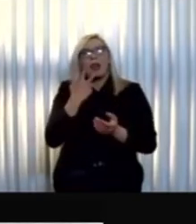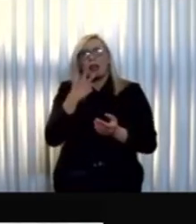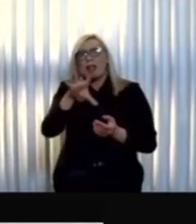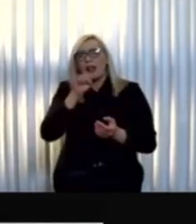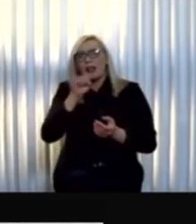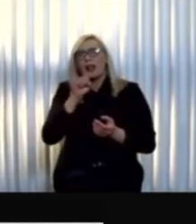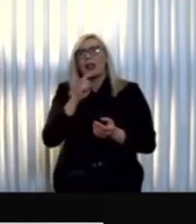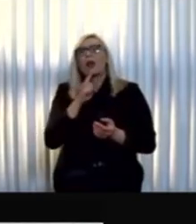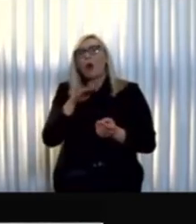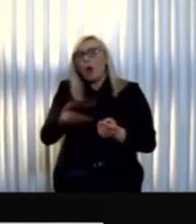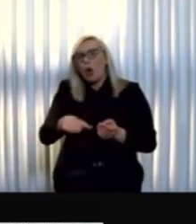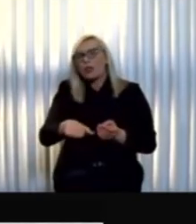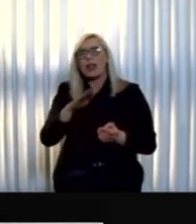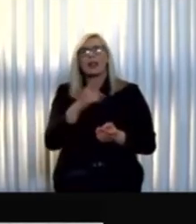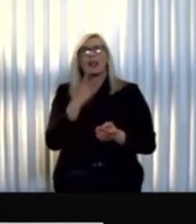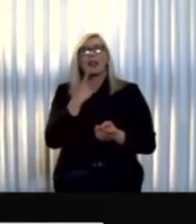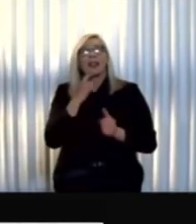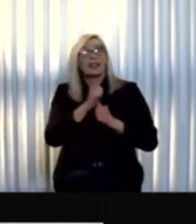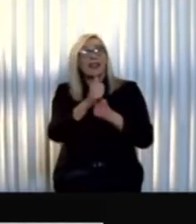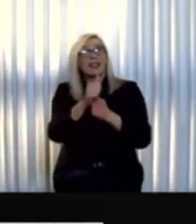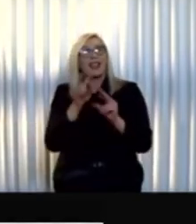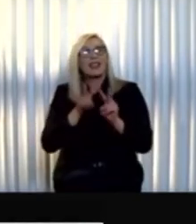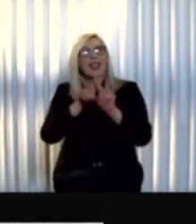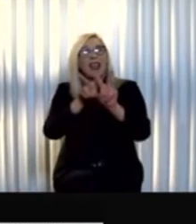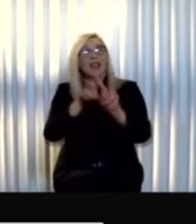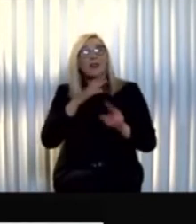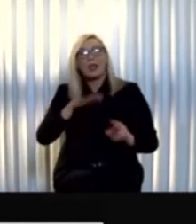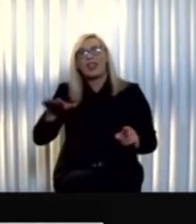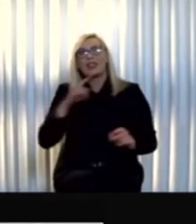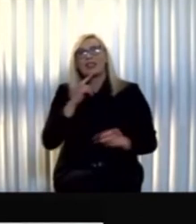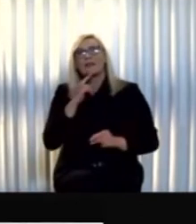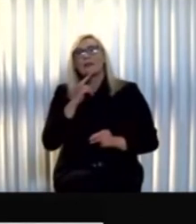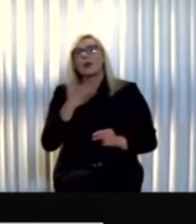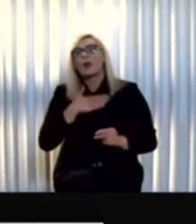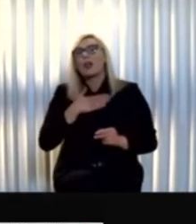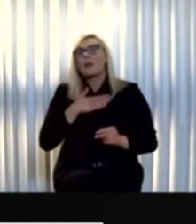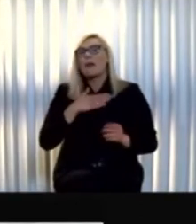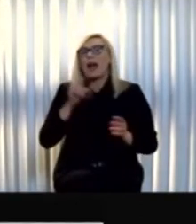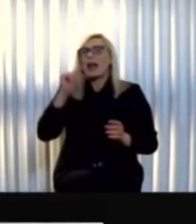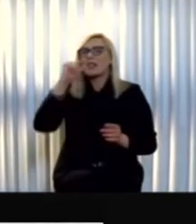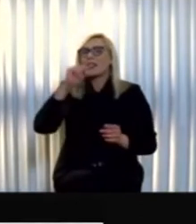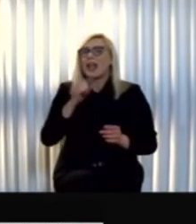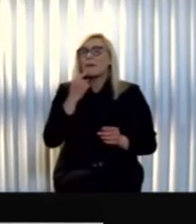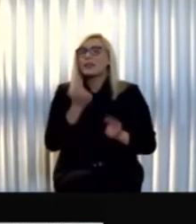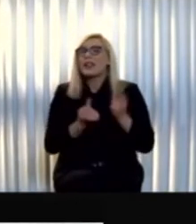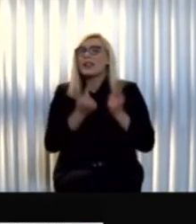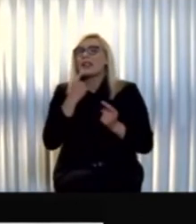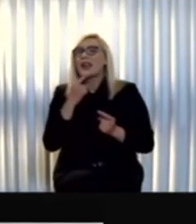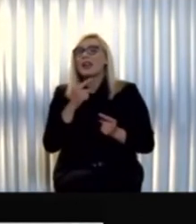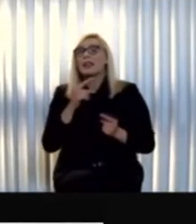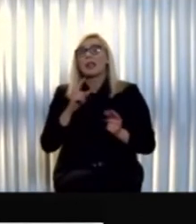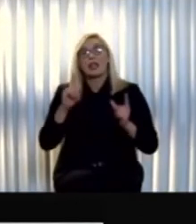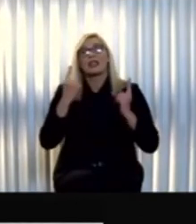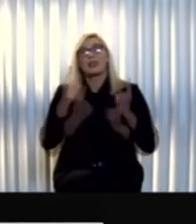од најраната возраст ќе се следи развојот на децата, кај кои постојат и најмали индикации за постоење